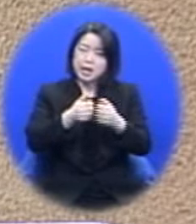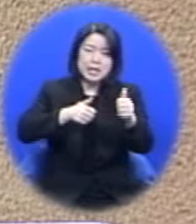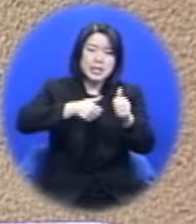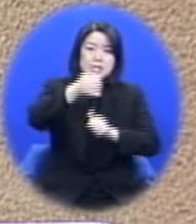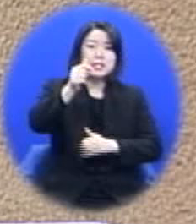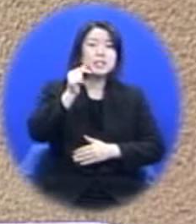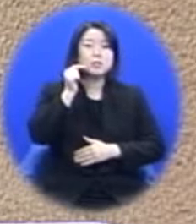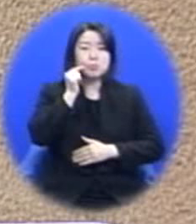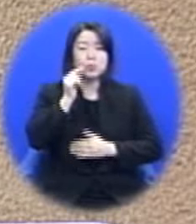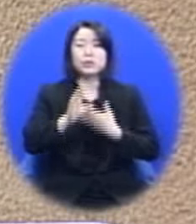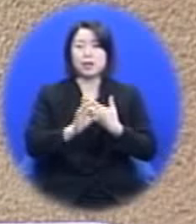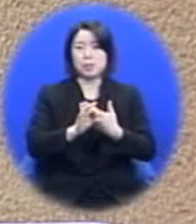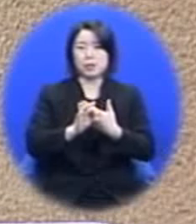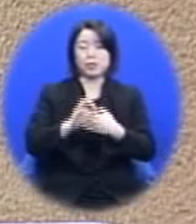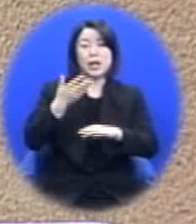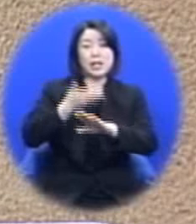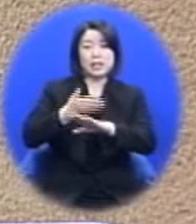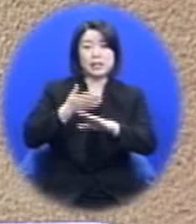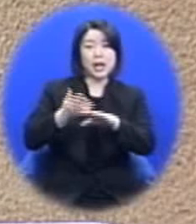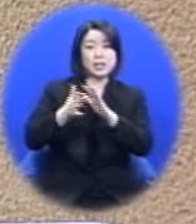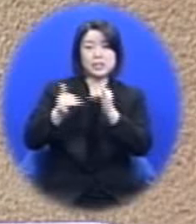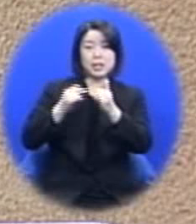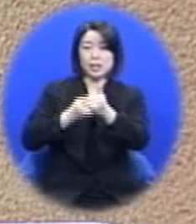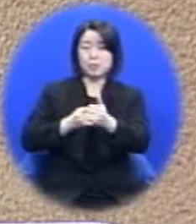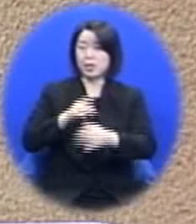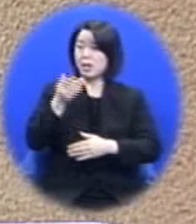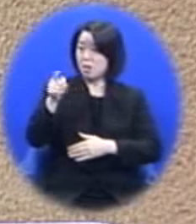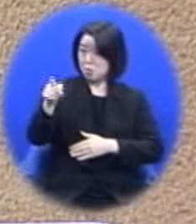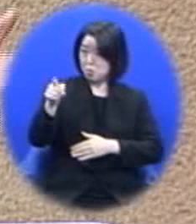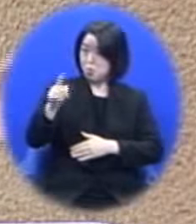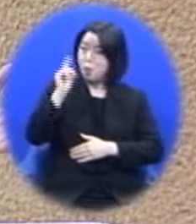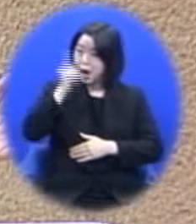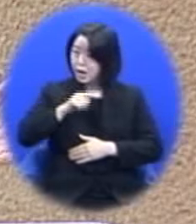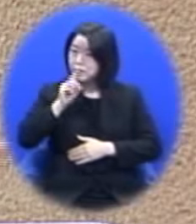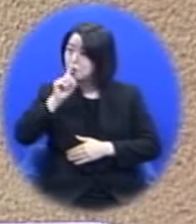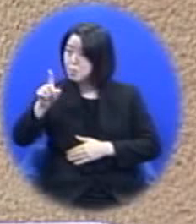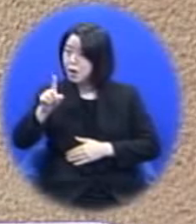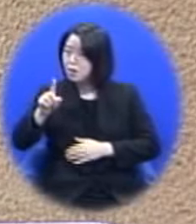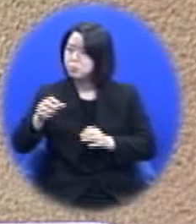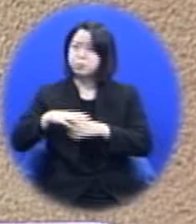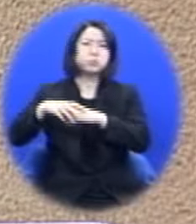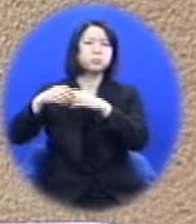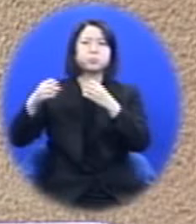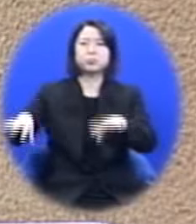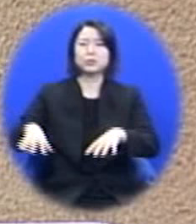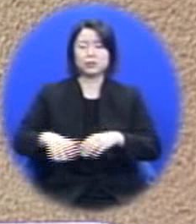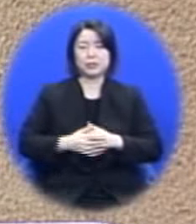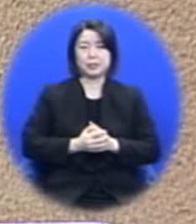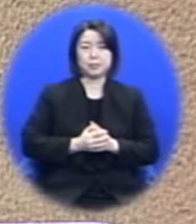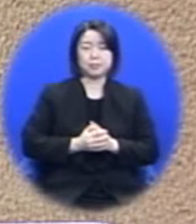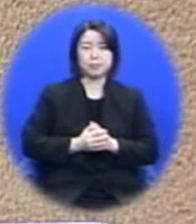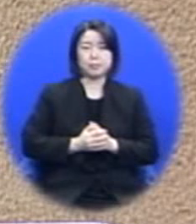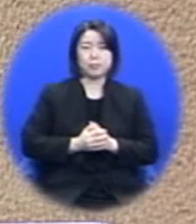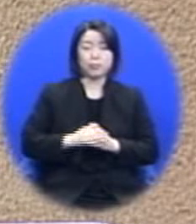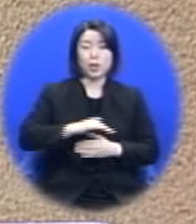못하고서는 다른 사람한테 당신이 악하다고 말하는 것이 아무 소용이 없다는 거예요. 우리에게 있어서